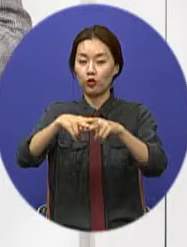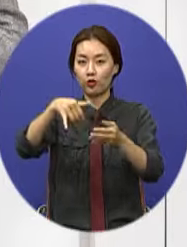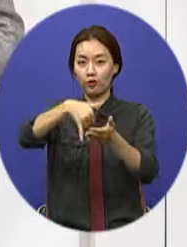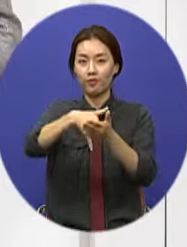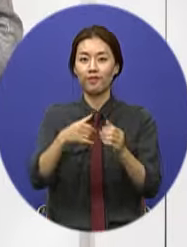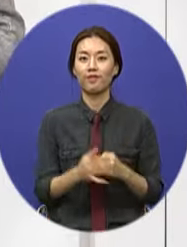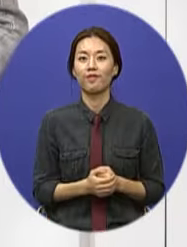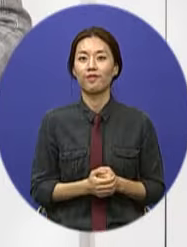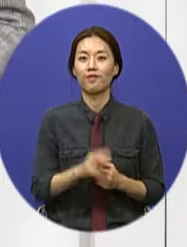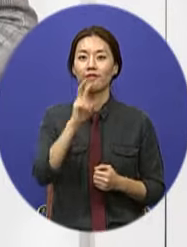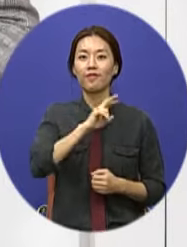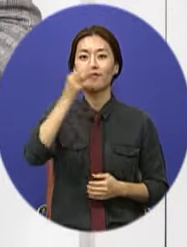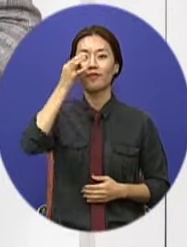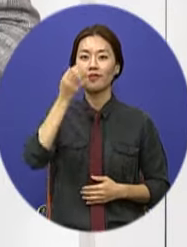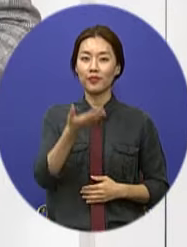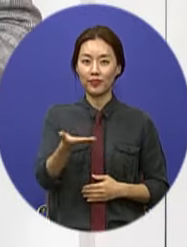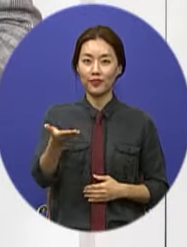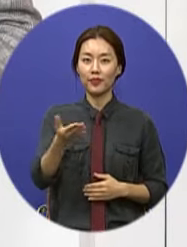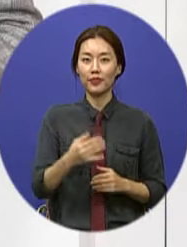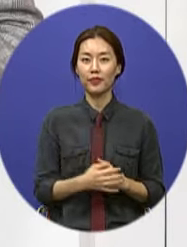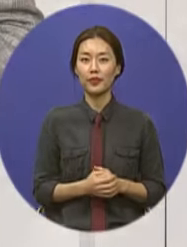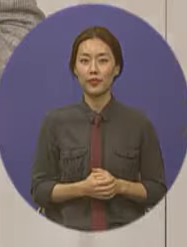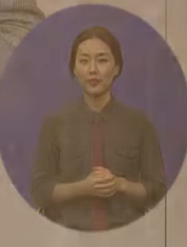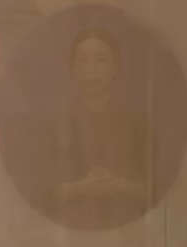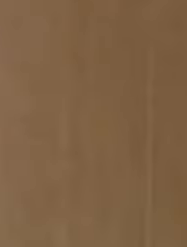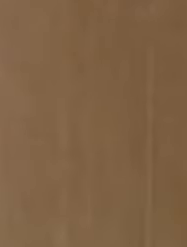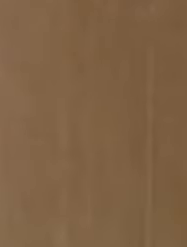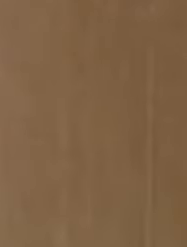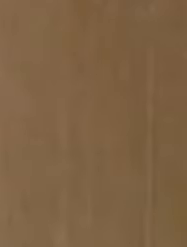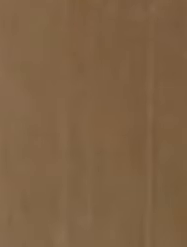되겠습니다. 그렇습니다. 음악 주세요.